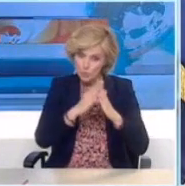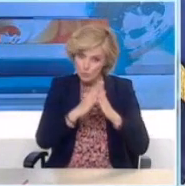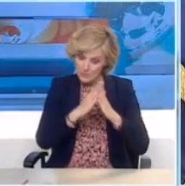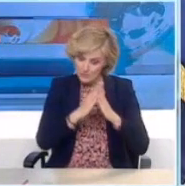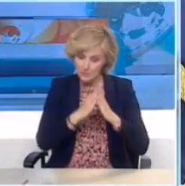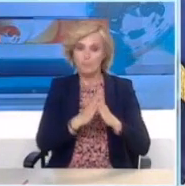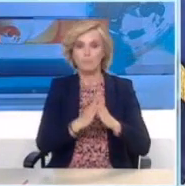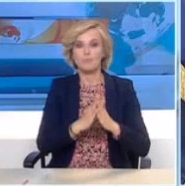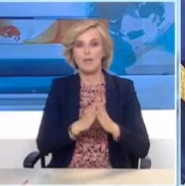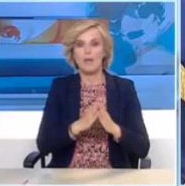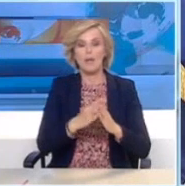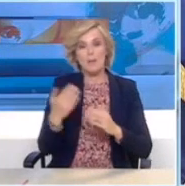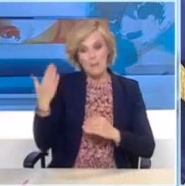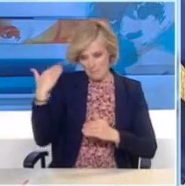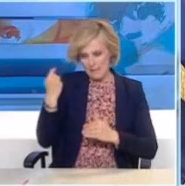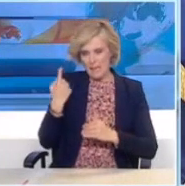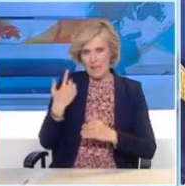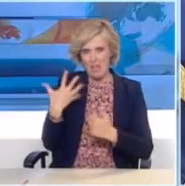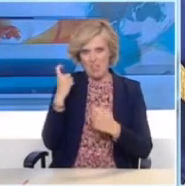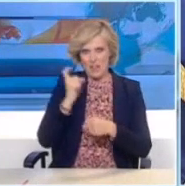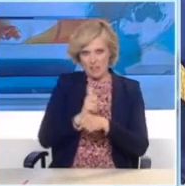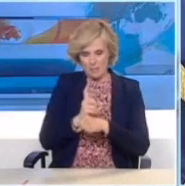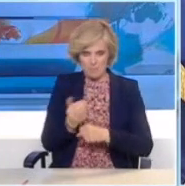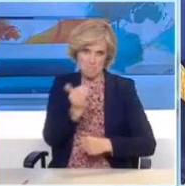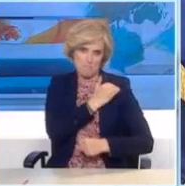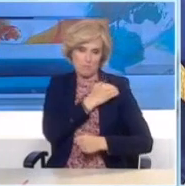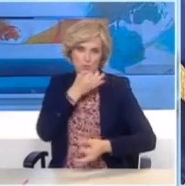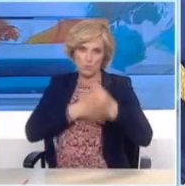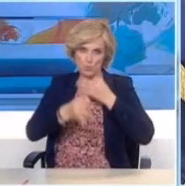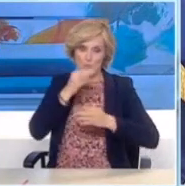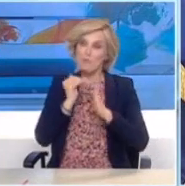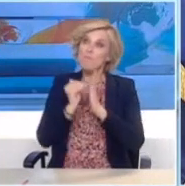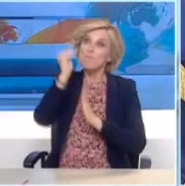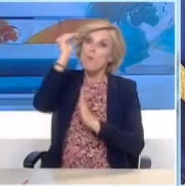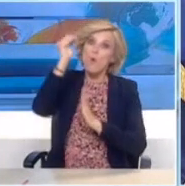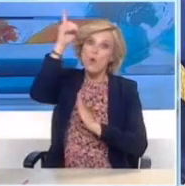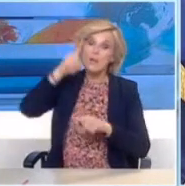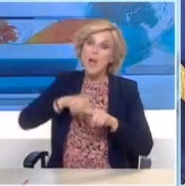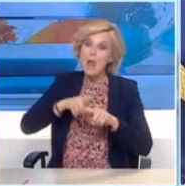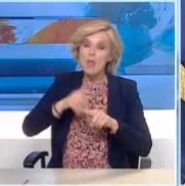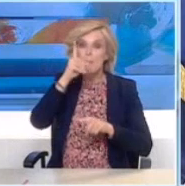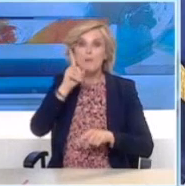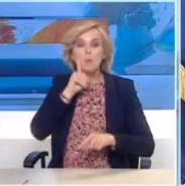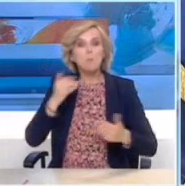αίθουσα με ενημέρωσαν για ένα θάνατο μιας νεαρής συμπολίτησάς μας σε επαρχιακή πόλη της Βόρειας Ελλάδος, η